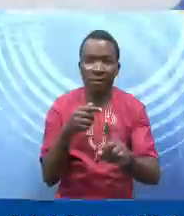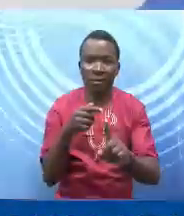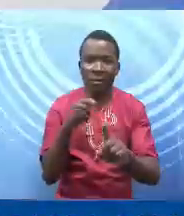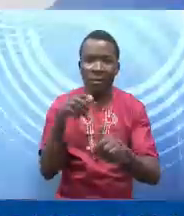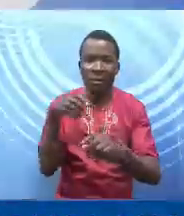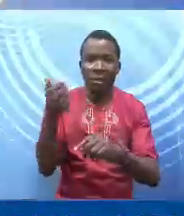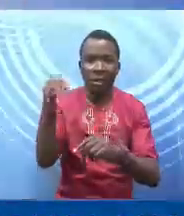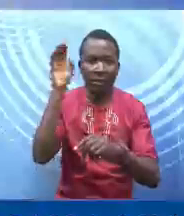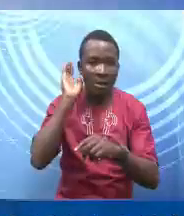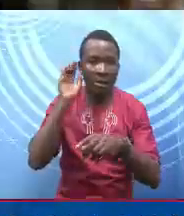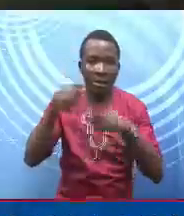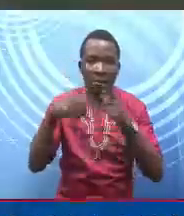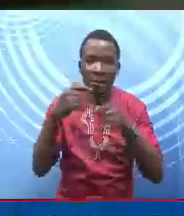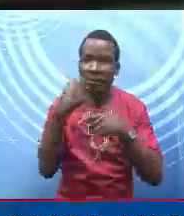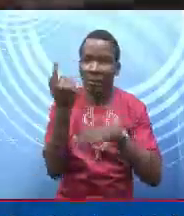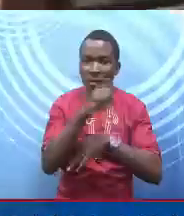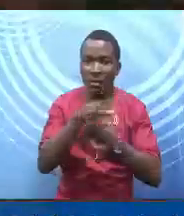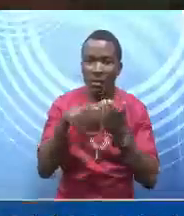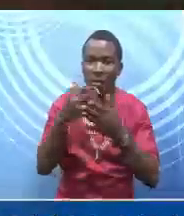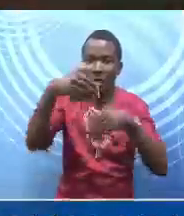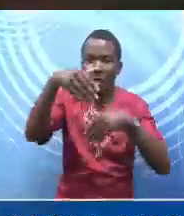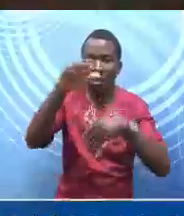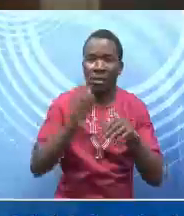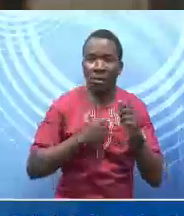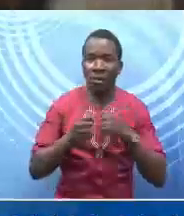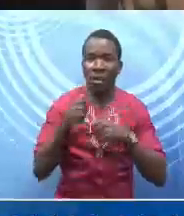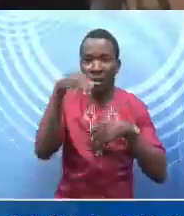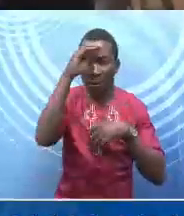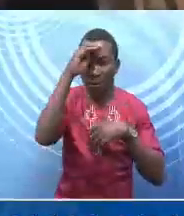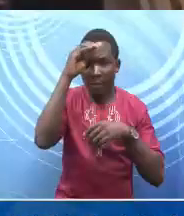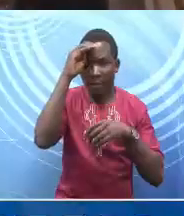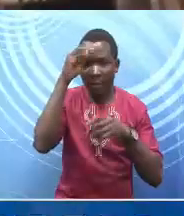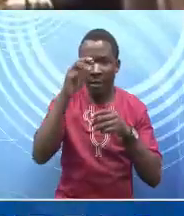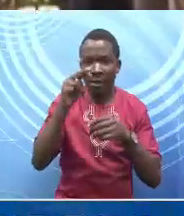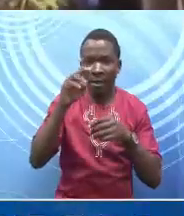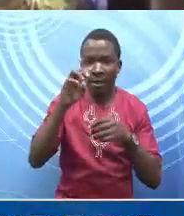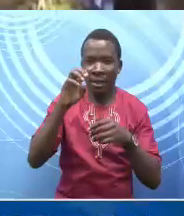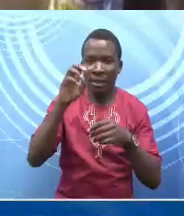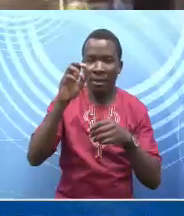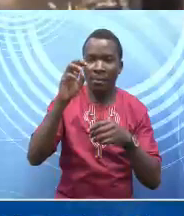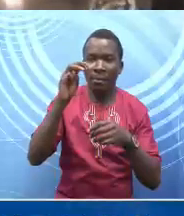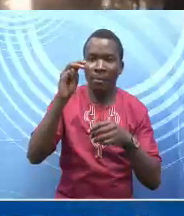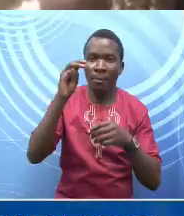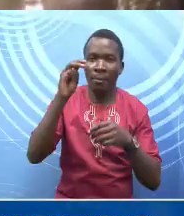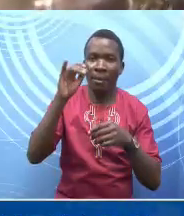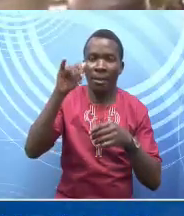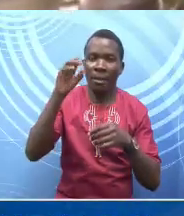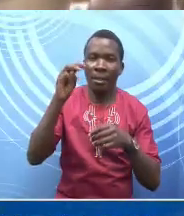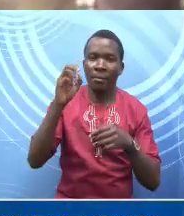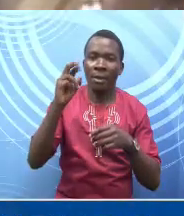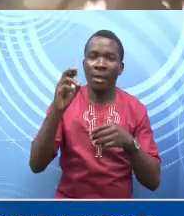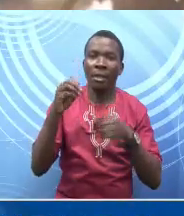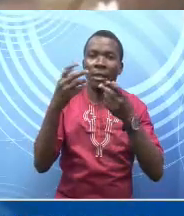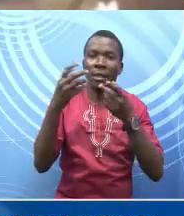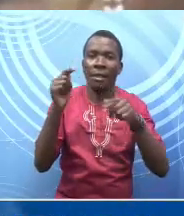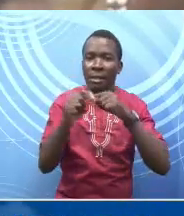Mu yandi makuru yiriwe avugwa hanze y'u Rwanda, polisi muri Myanmar yatanze ibirego byinshi irega